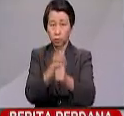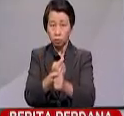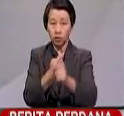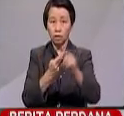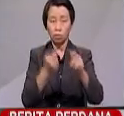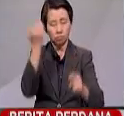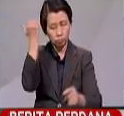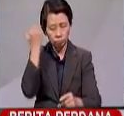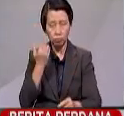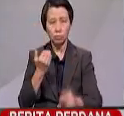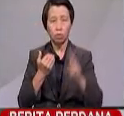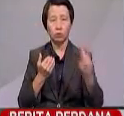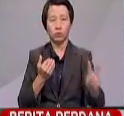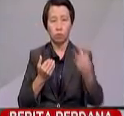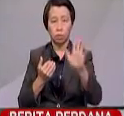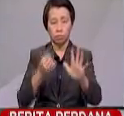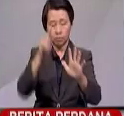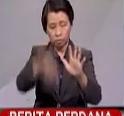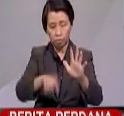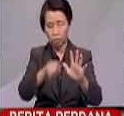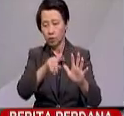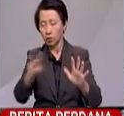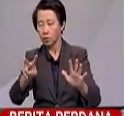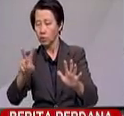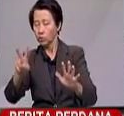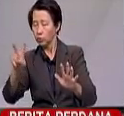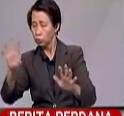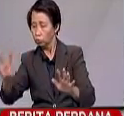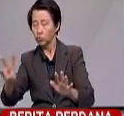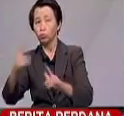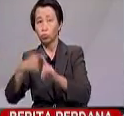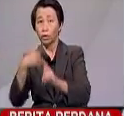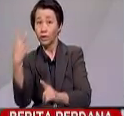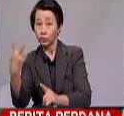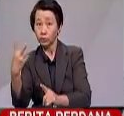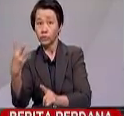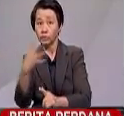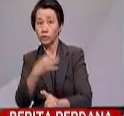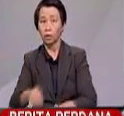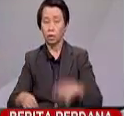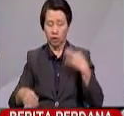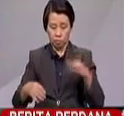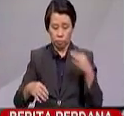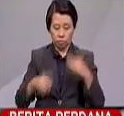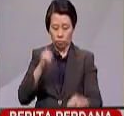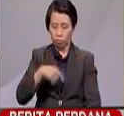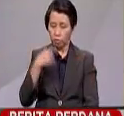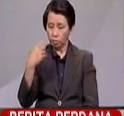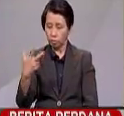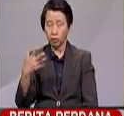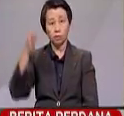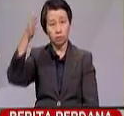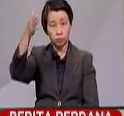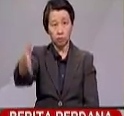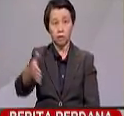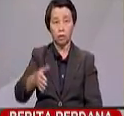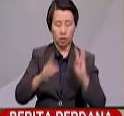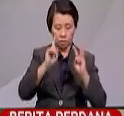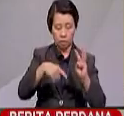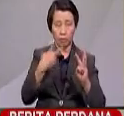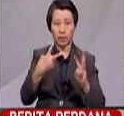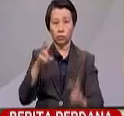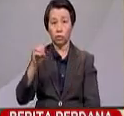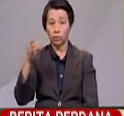tarikh perbicaraan iaitu pada 25 hingga 27 Februari dan 19 Mac. Pada 6